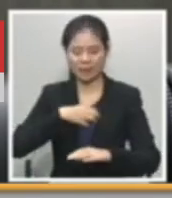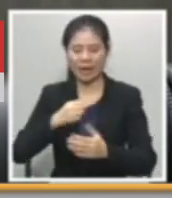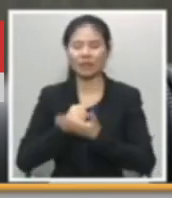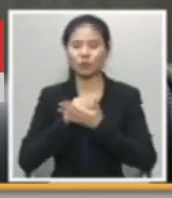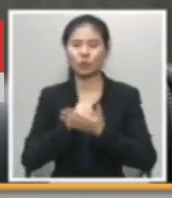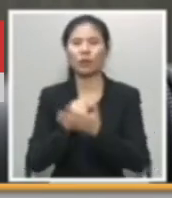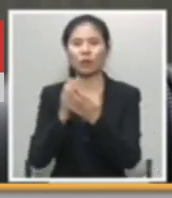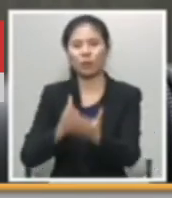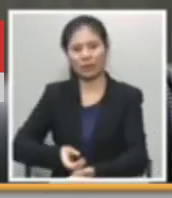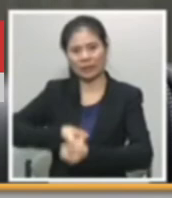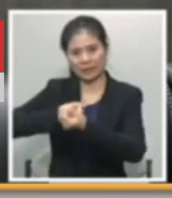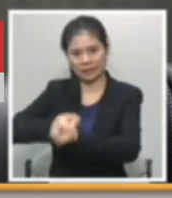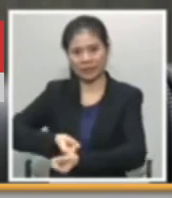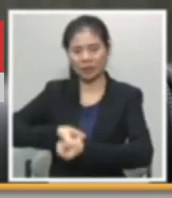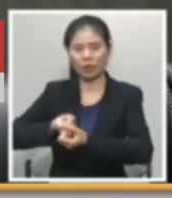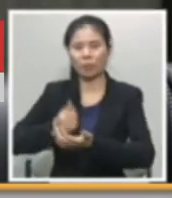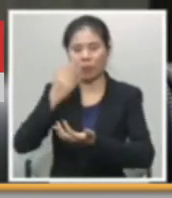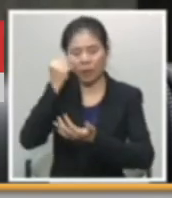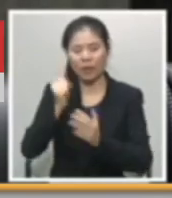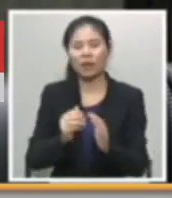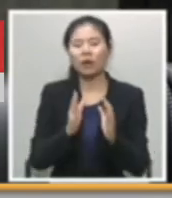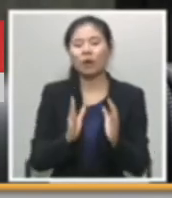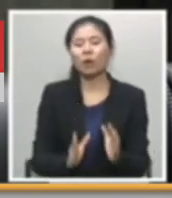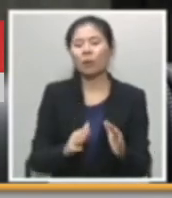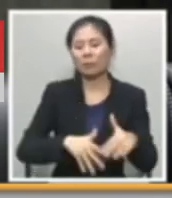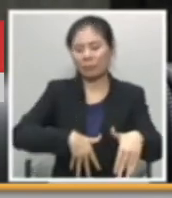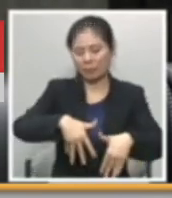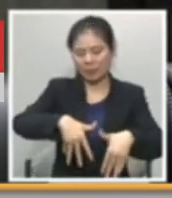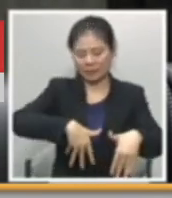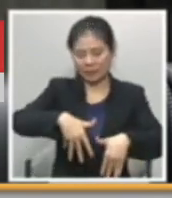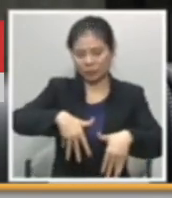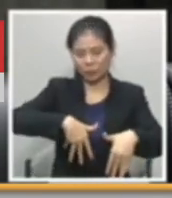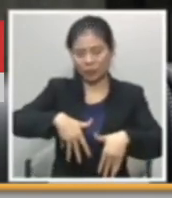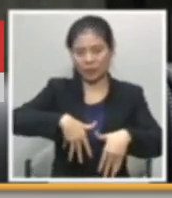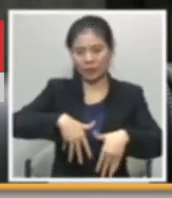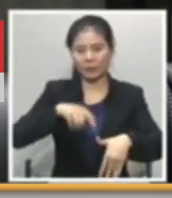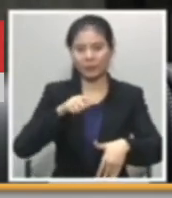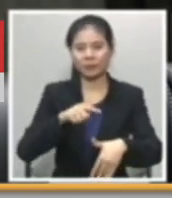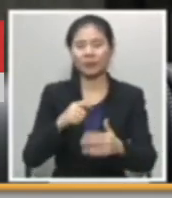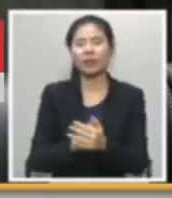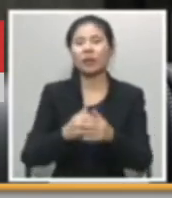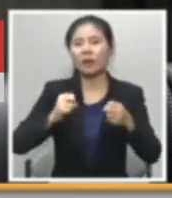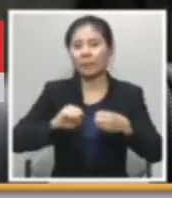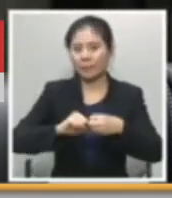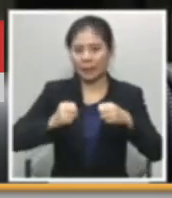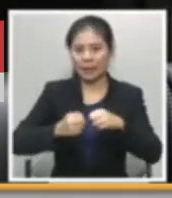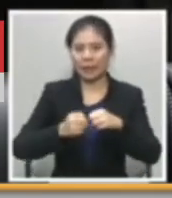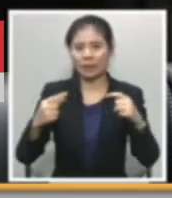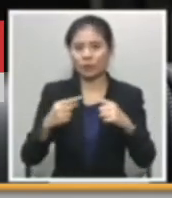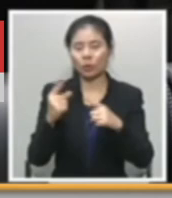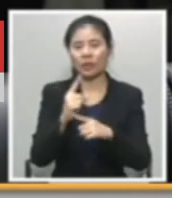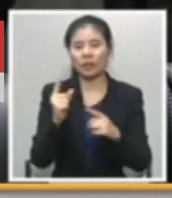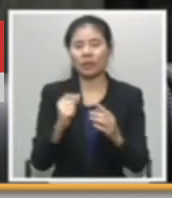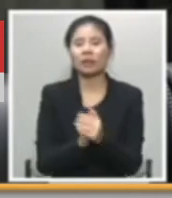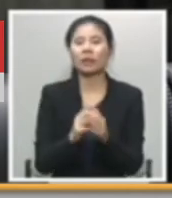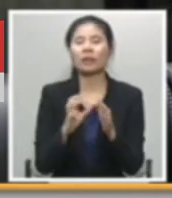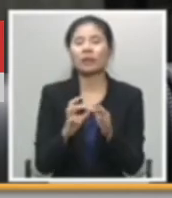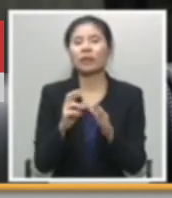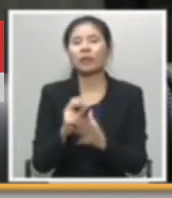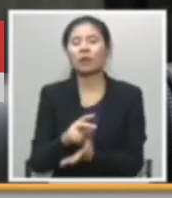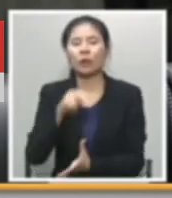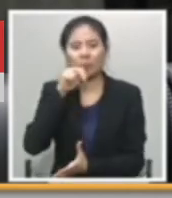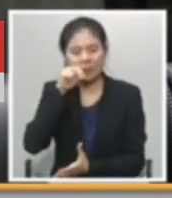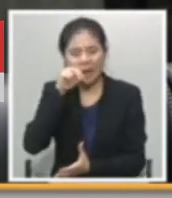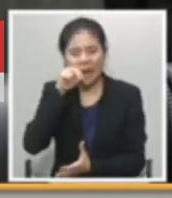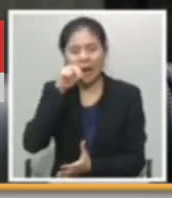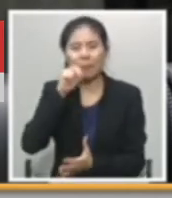ประชาชนส่วนใหญ่เกษตรกรของเรามีปัญหาทั้งขาดแคลนน้